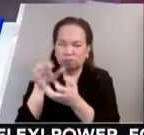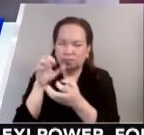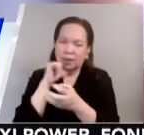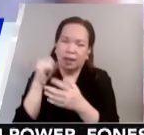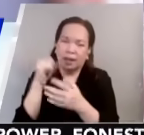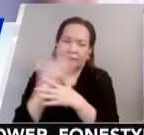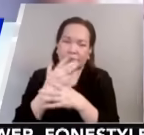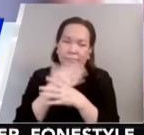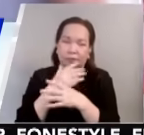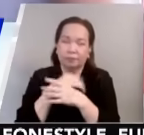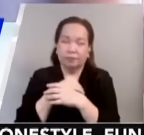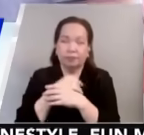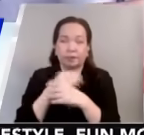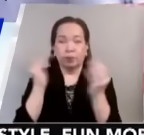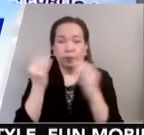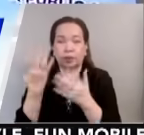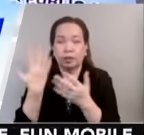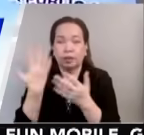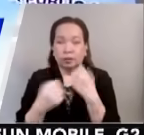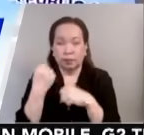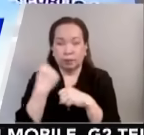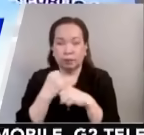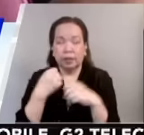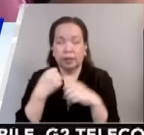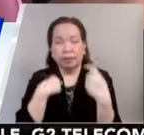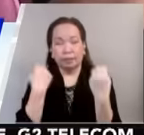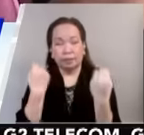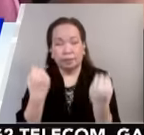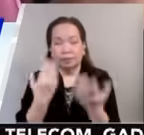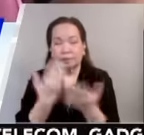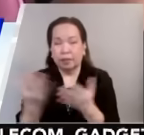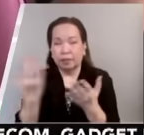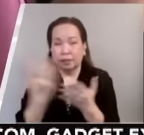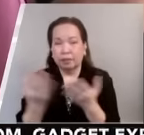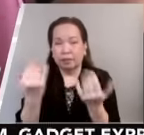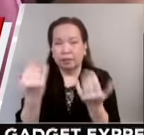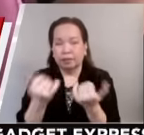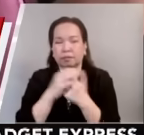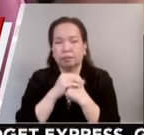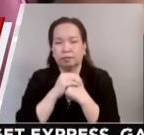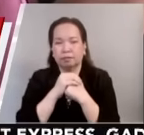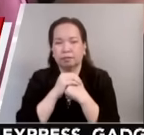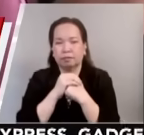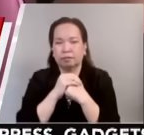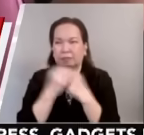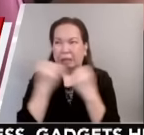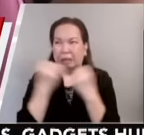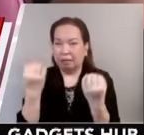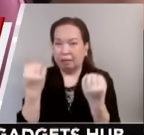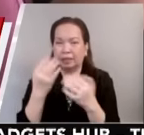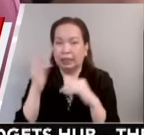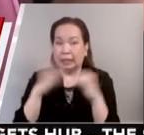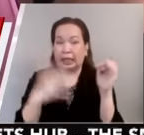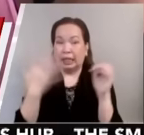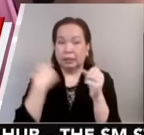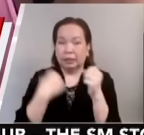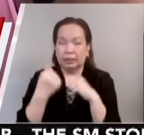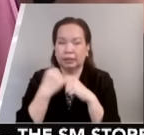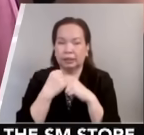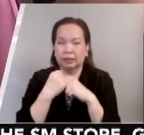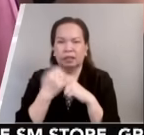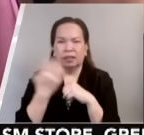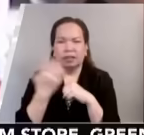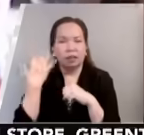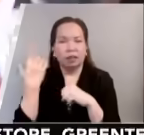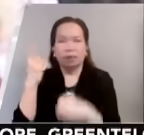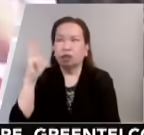nakaraang taon Mas marami raw namimili ngayon dahil mas mura nung nakaraang taon doble nung nakaraan ang aal 3,000 ngayon e ph